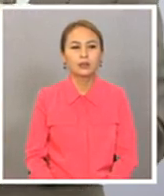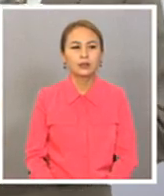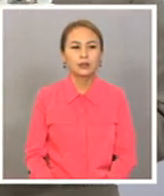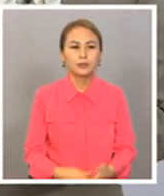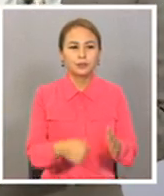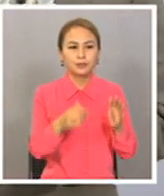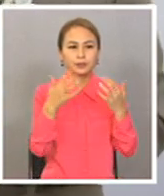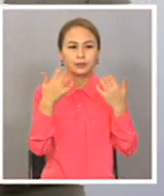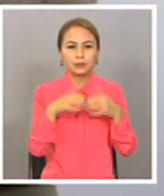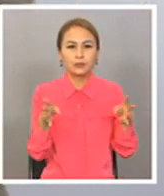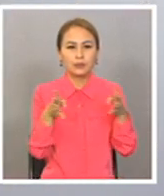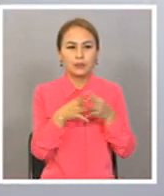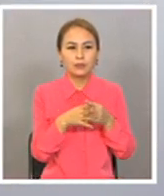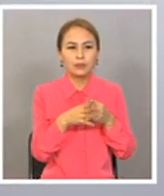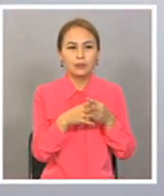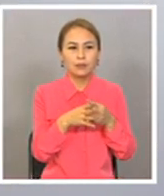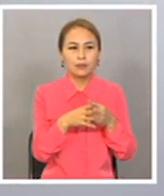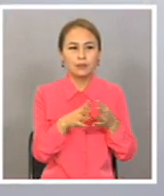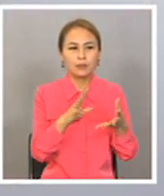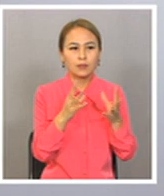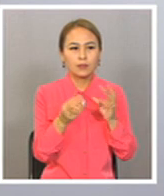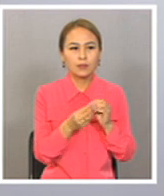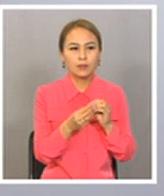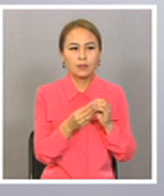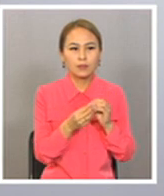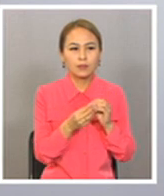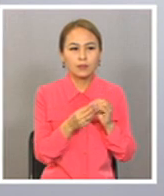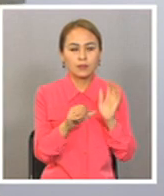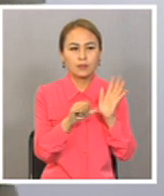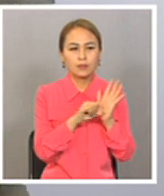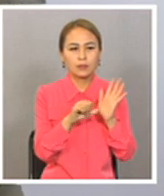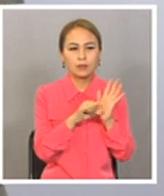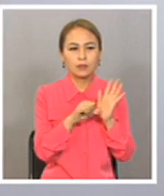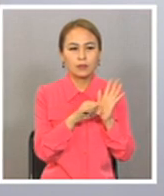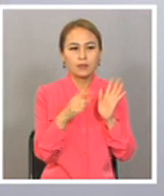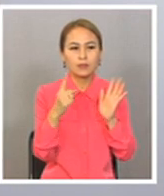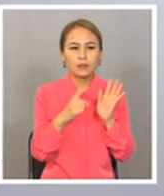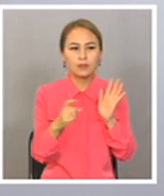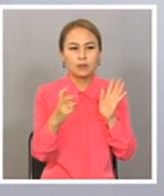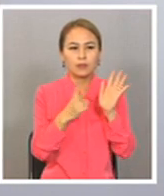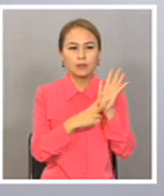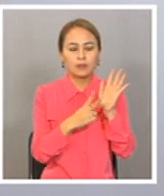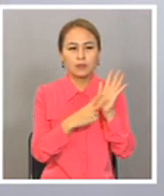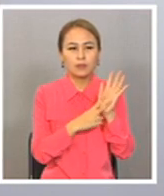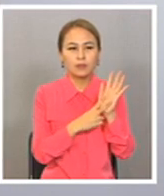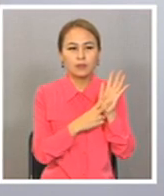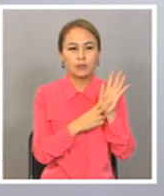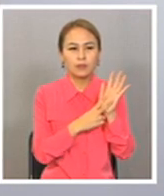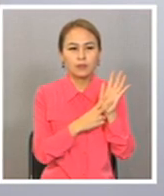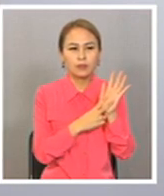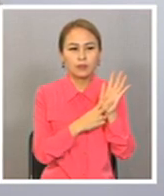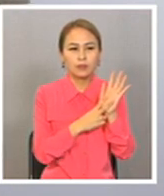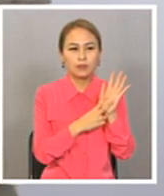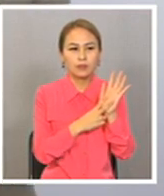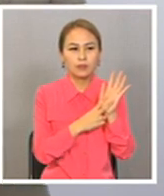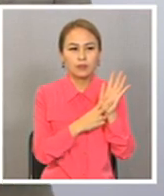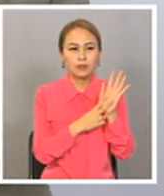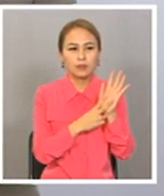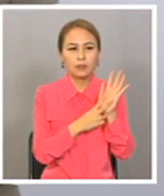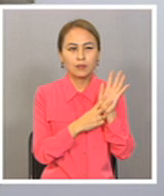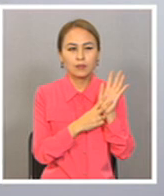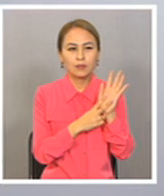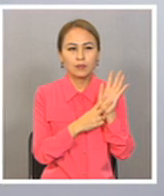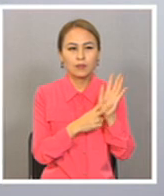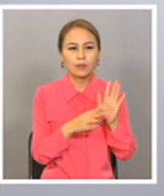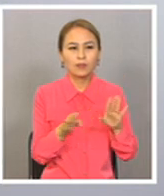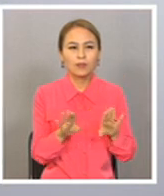санға айналдыратын болсақ, бүтін бөлігі мінекей 6-ға тең, және үтірден кейін біз 100'ден 7-ні көріп тұрмыз. Неге